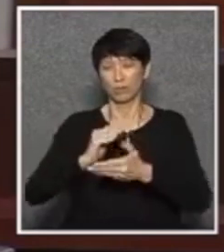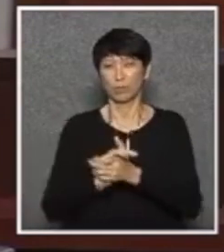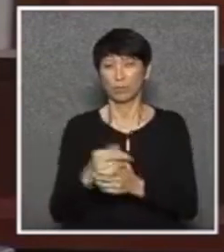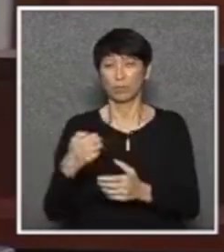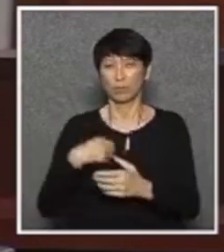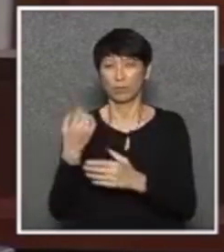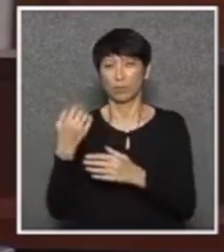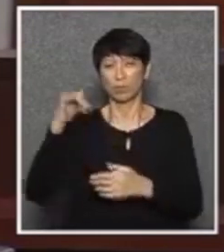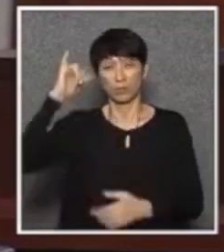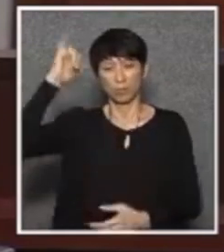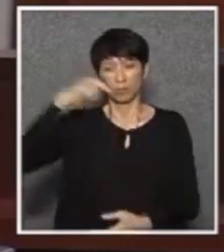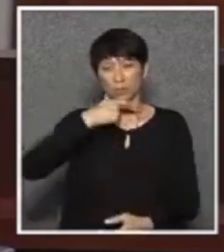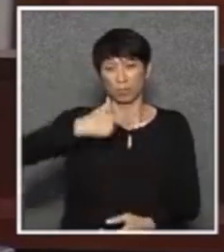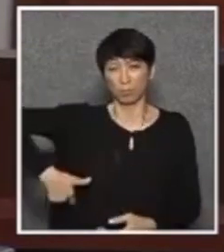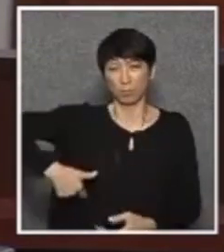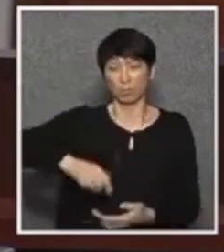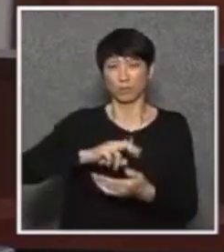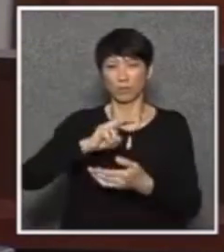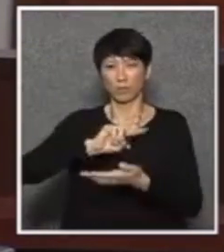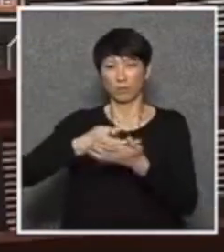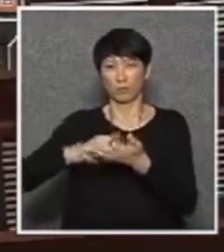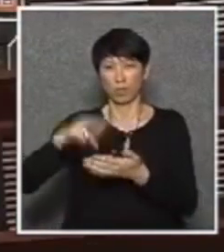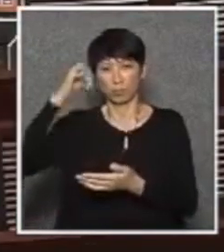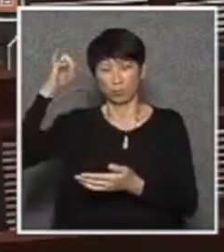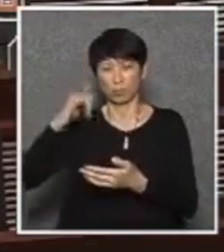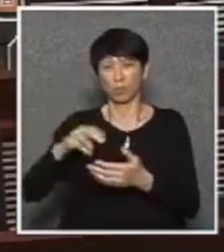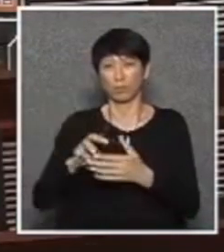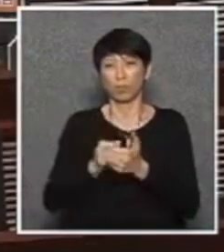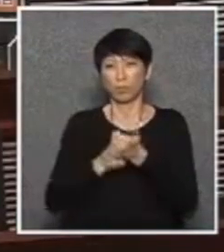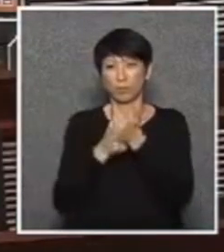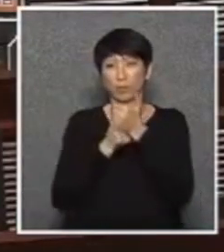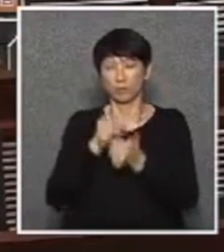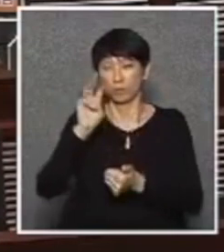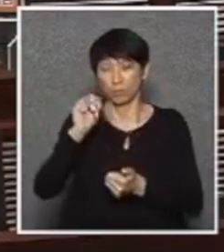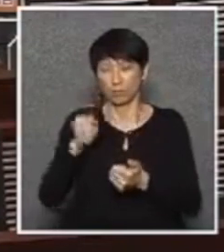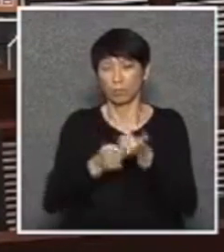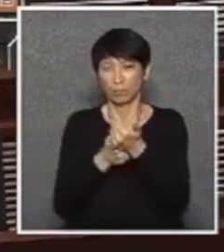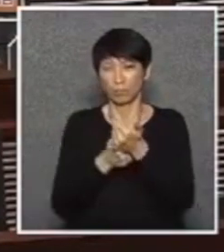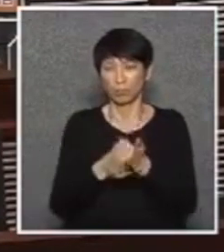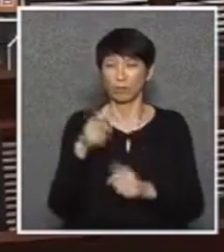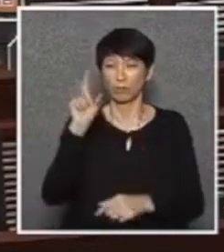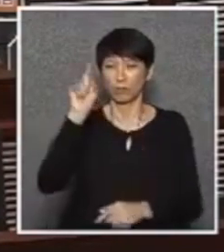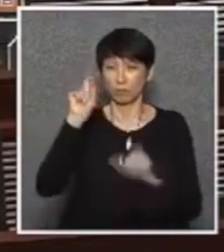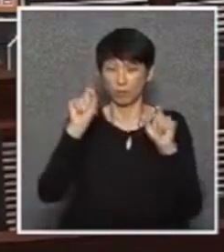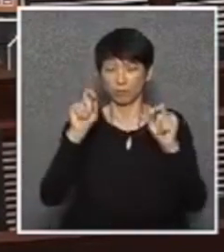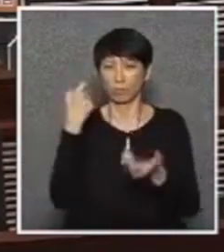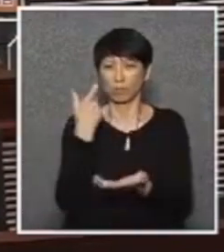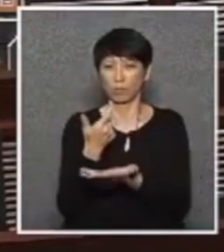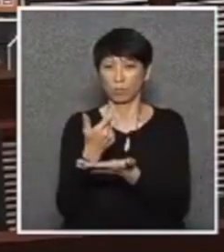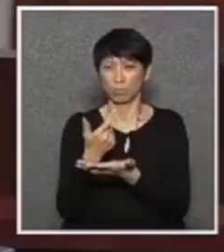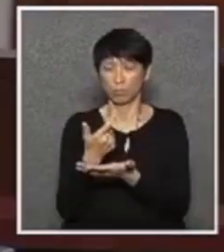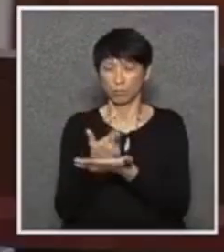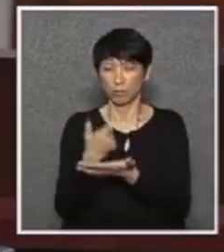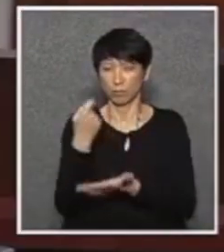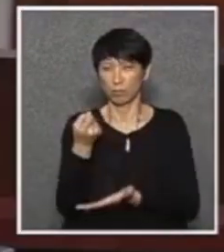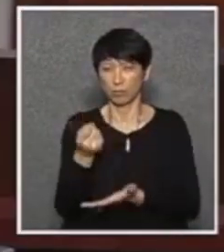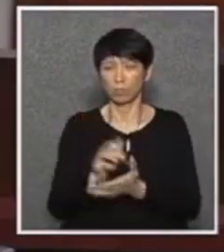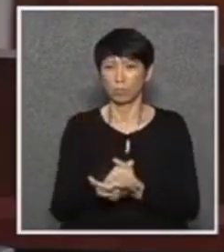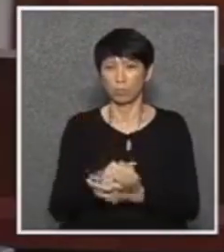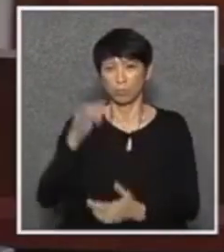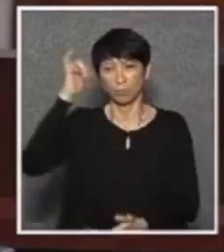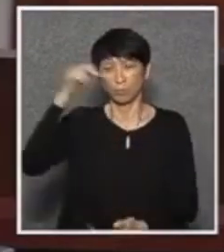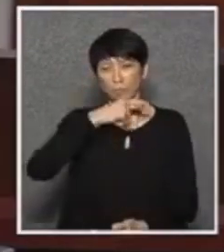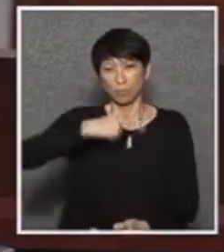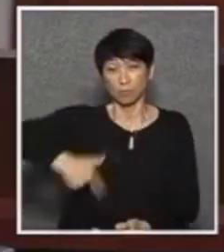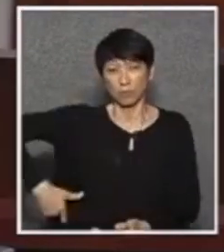郭榮鏗嗰個修訂動議，我支持莫乃光嘅原動議。理由好簡單，講過九廿幾次。郭榮鏗議員